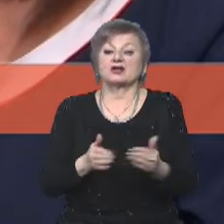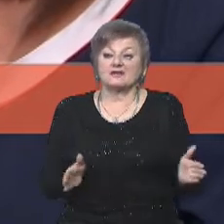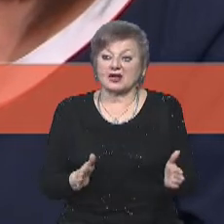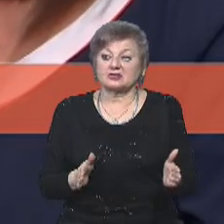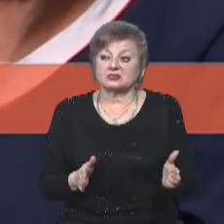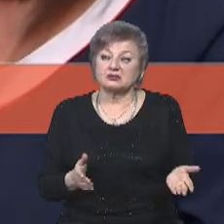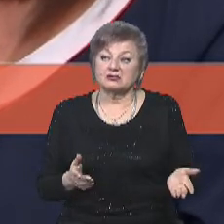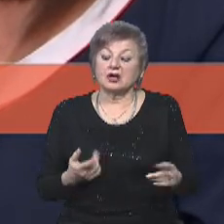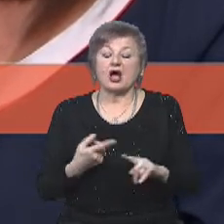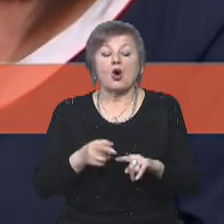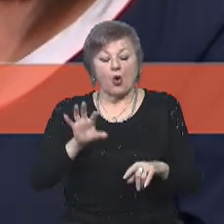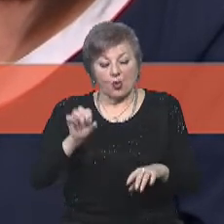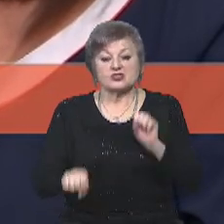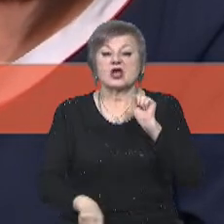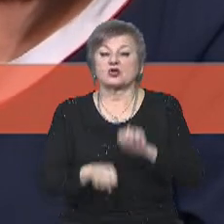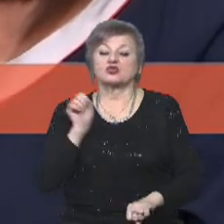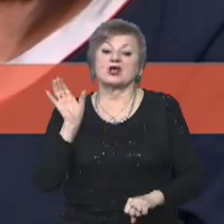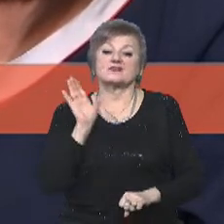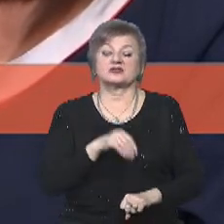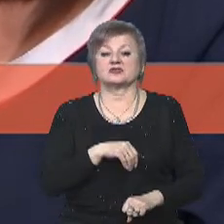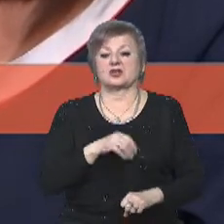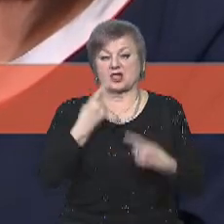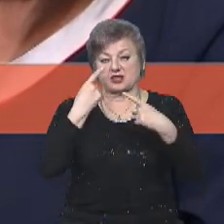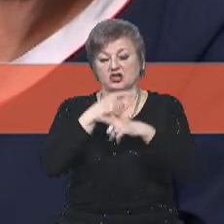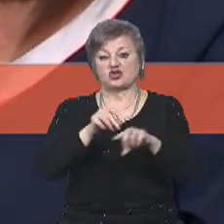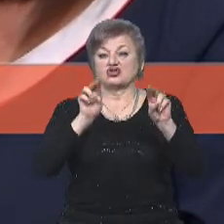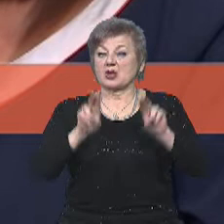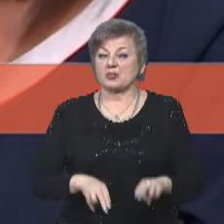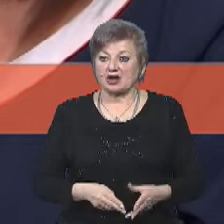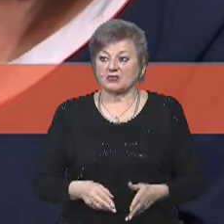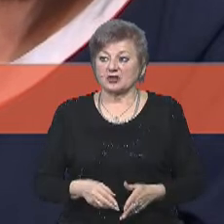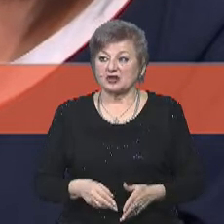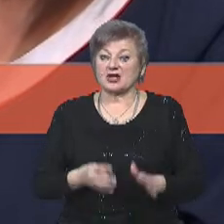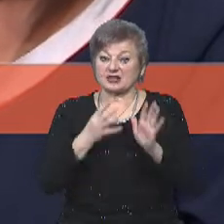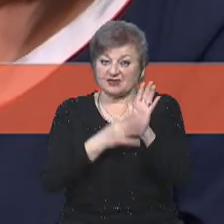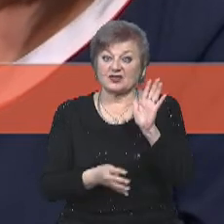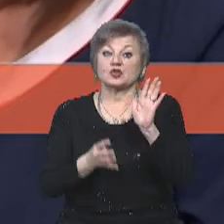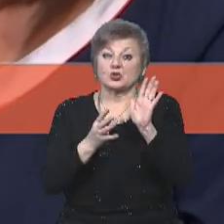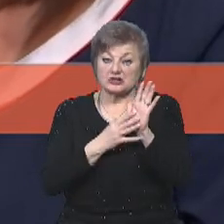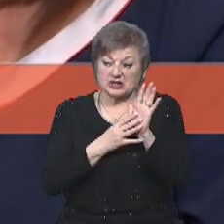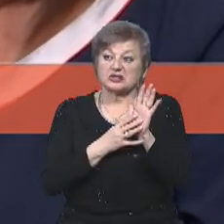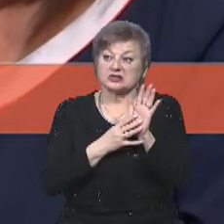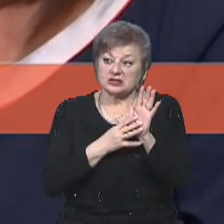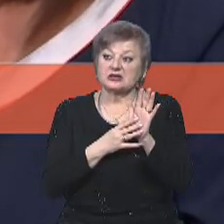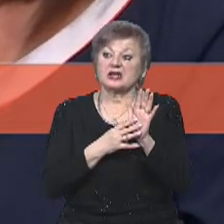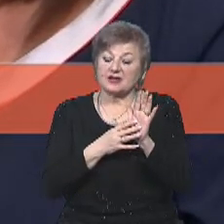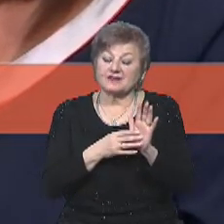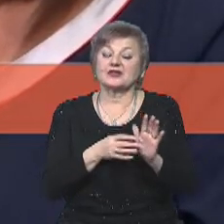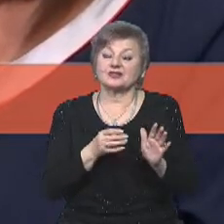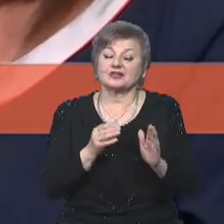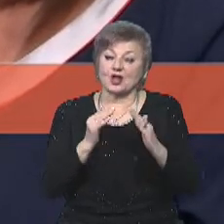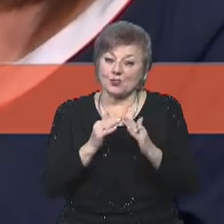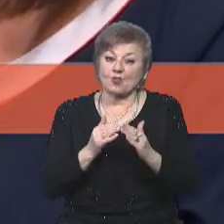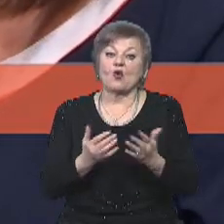противовес, как бы, нарушая все существующие правила и нормы. То есть эти будинки 99, они отримують тепло? Они